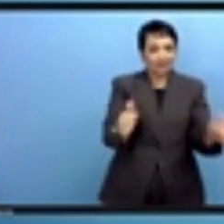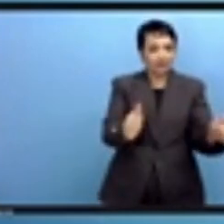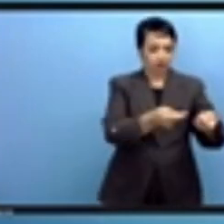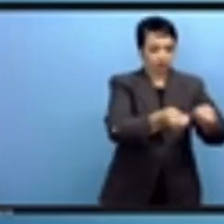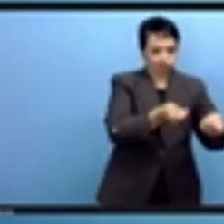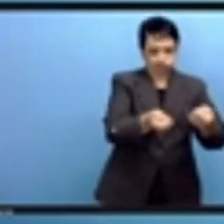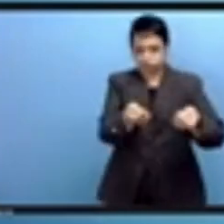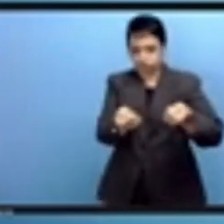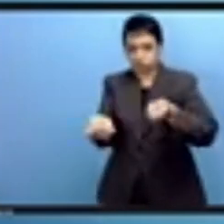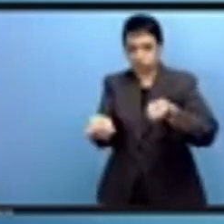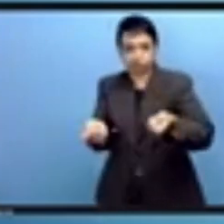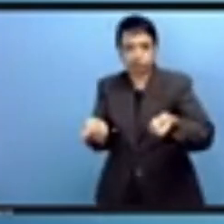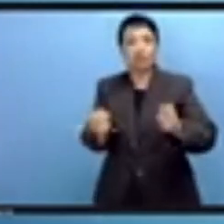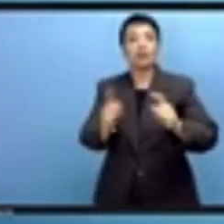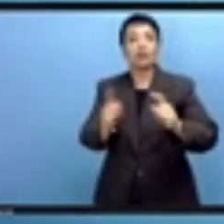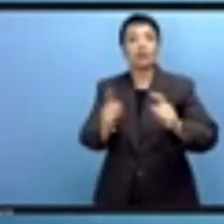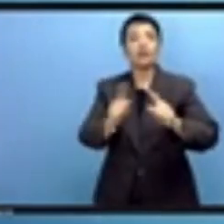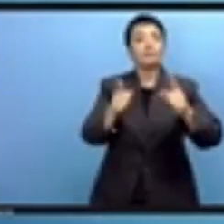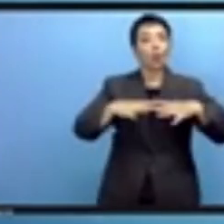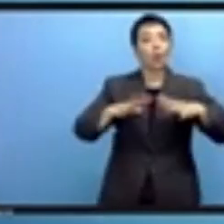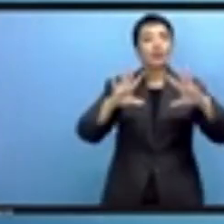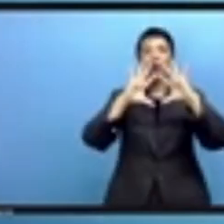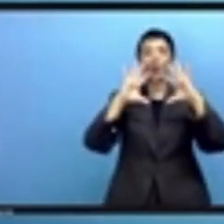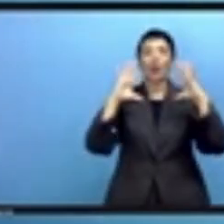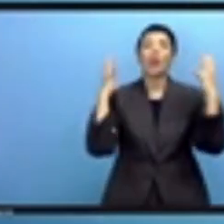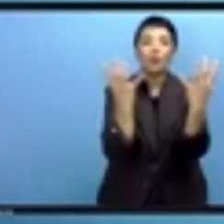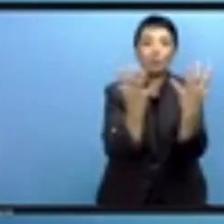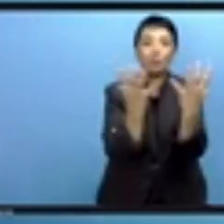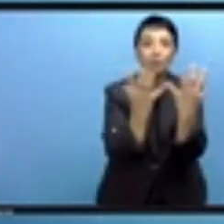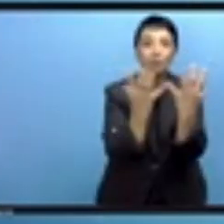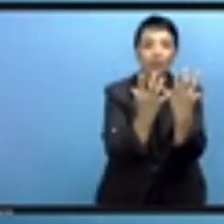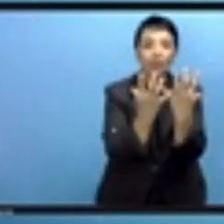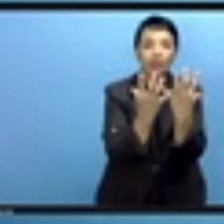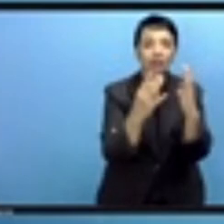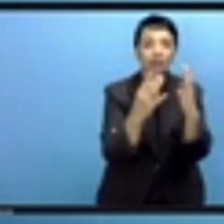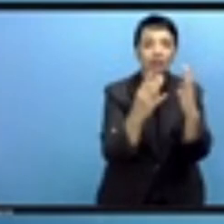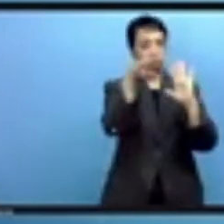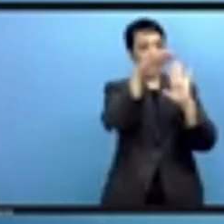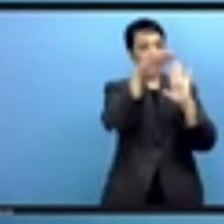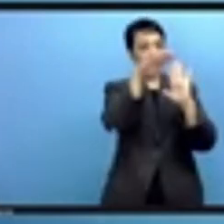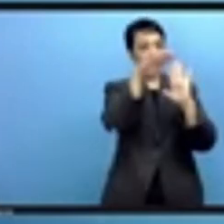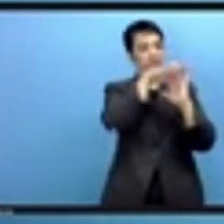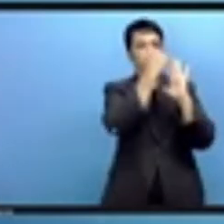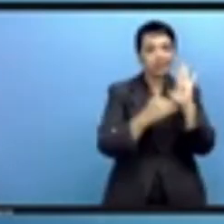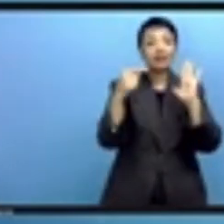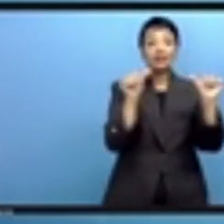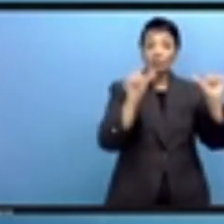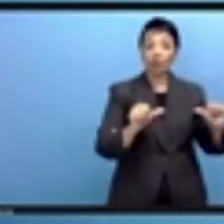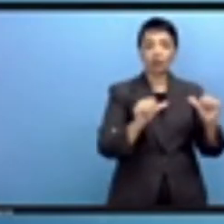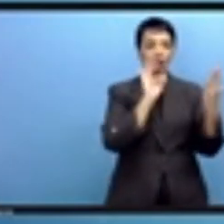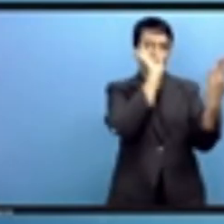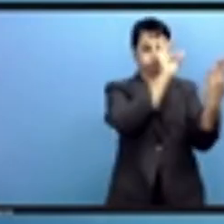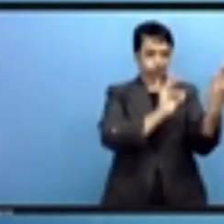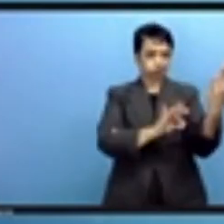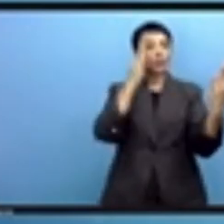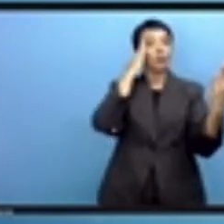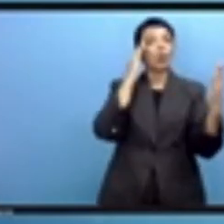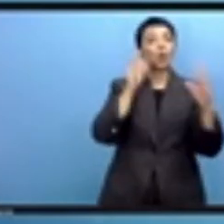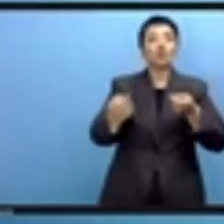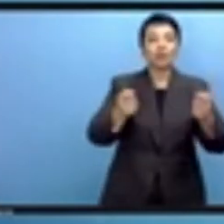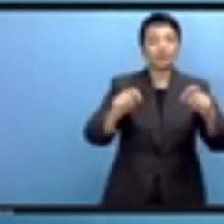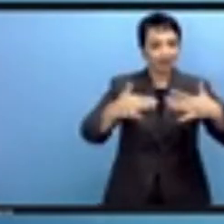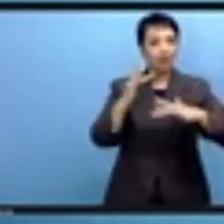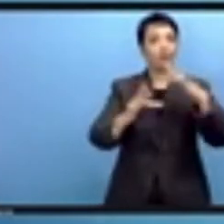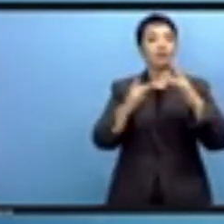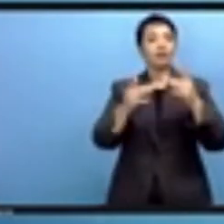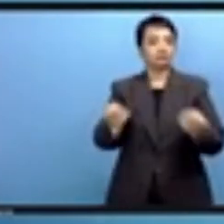管这方面的一些原则。那么我们是希望能够建立一个全球的这个